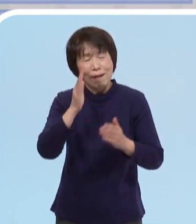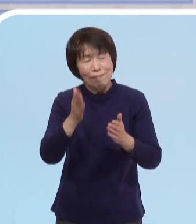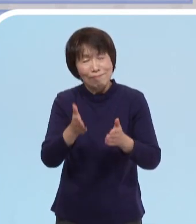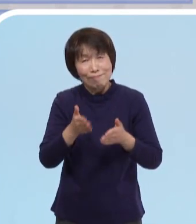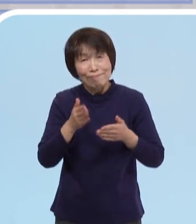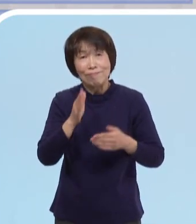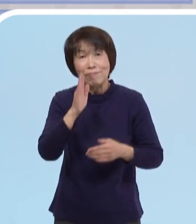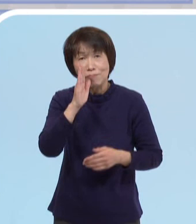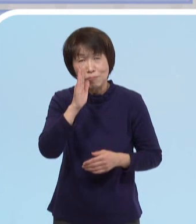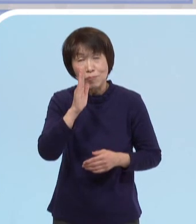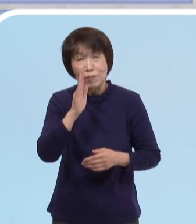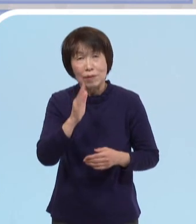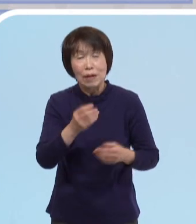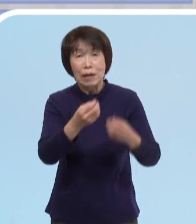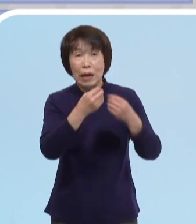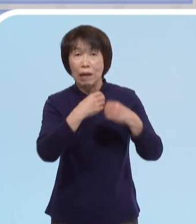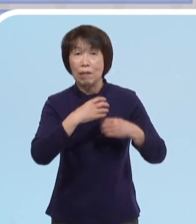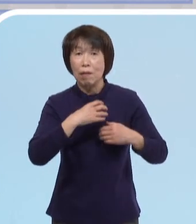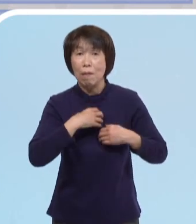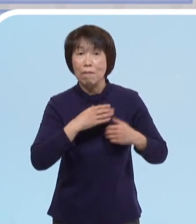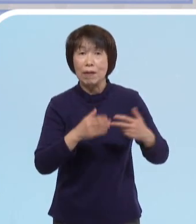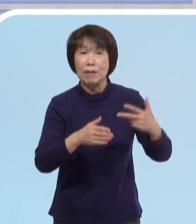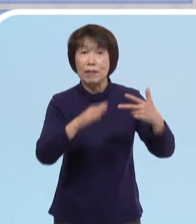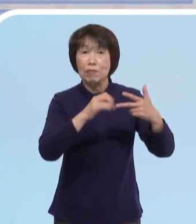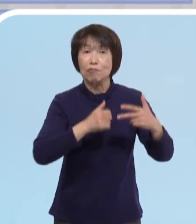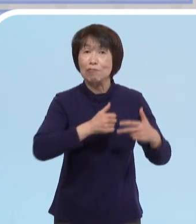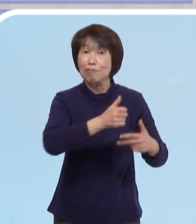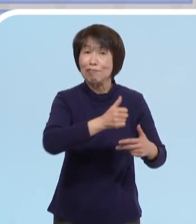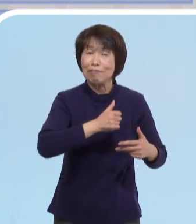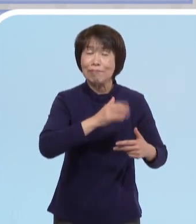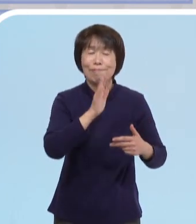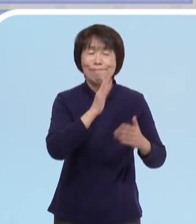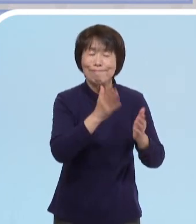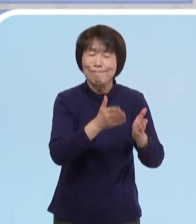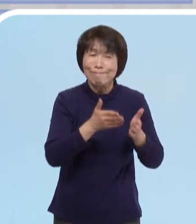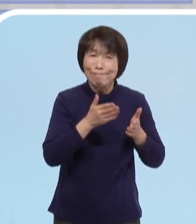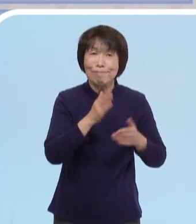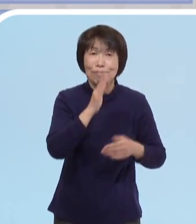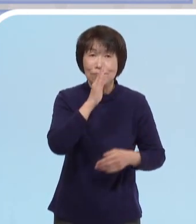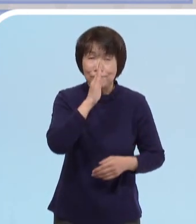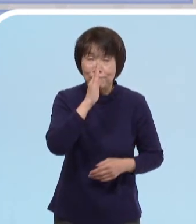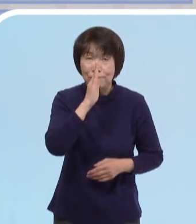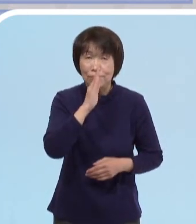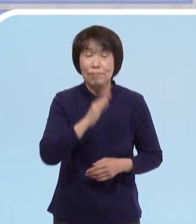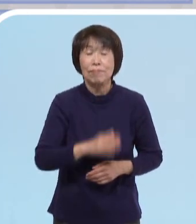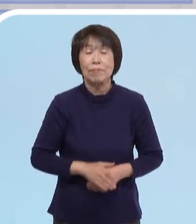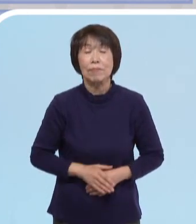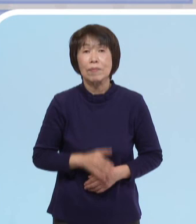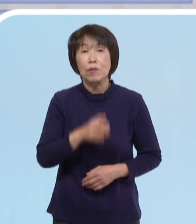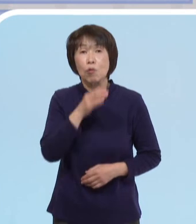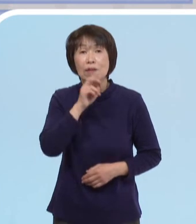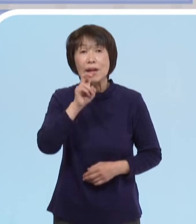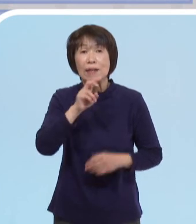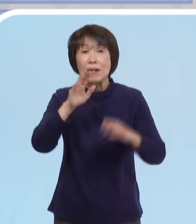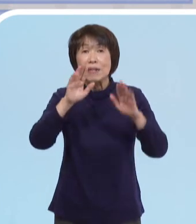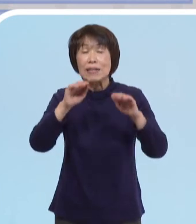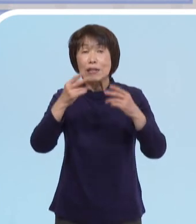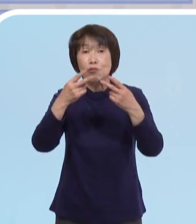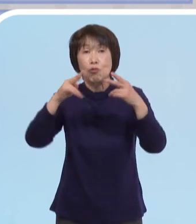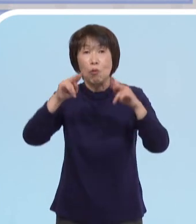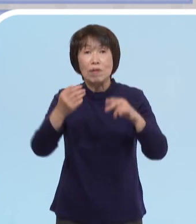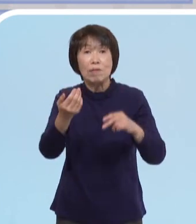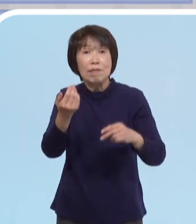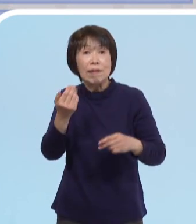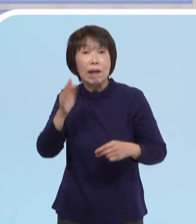。感染リスクの高い施設の利用を控えてください。成人式などの行事の前後